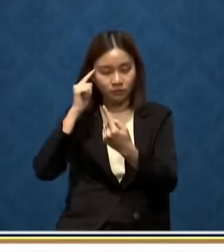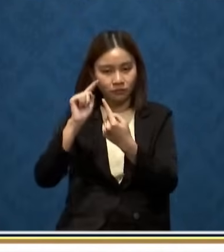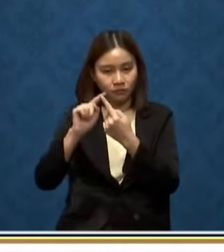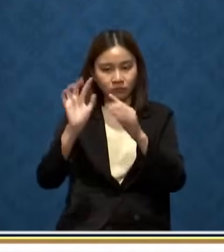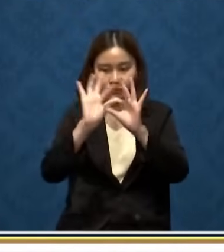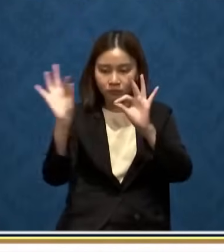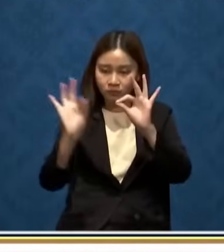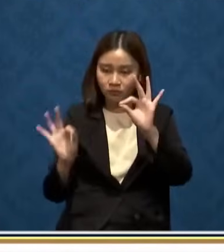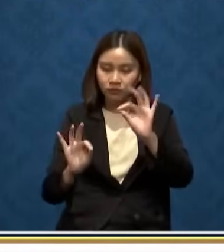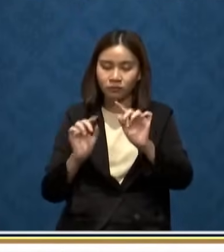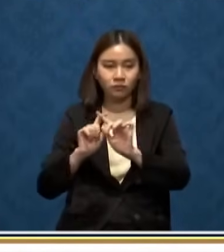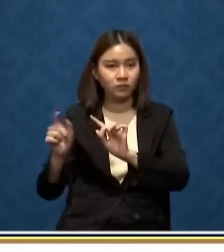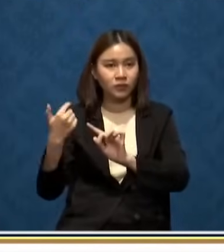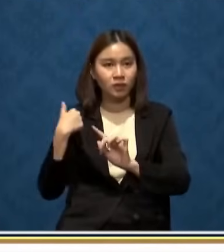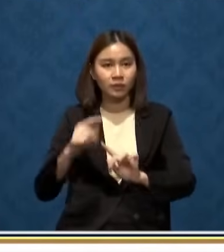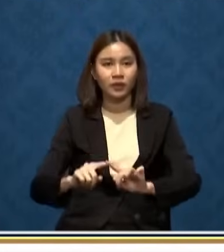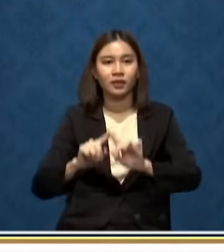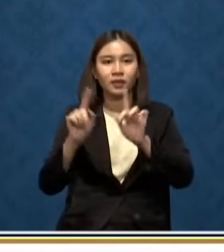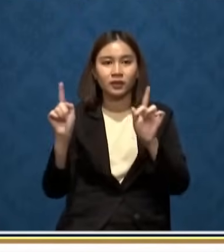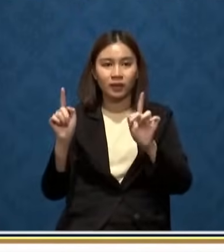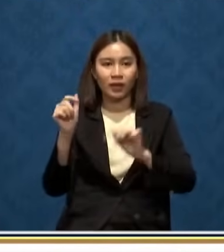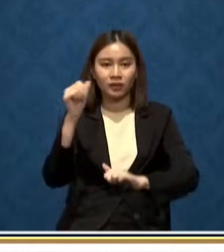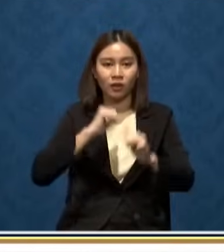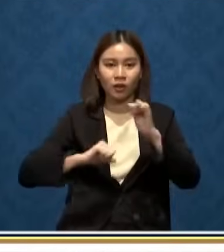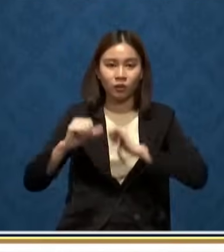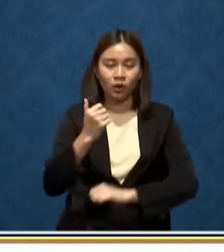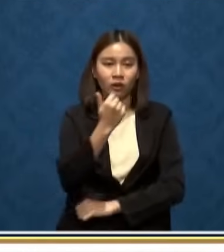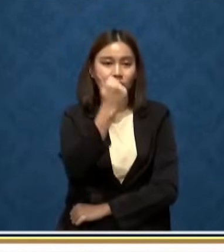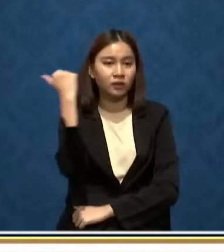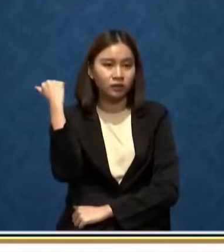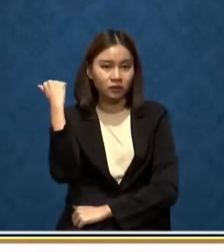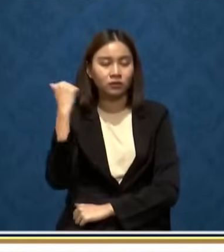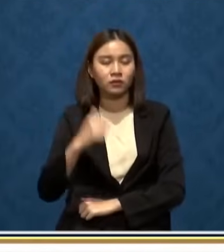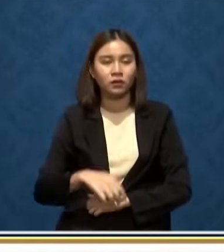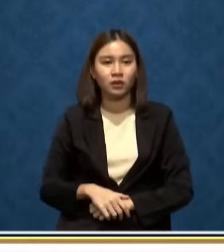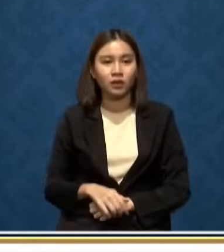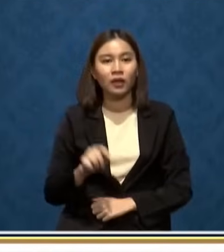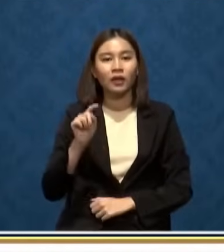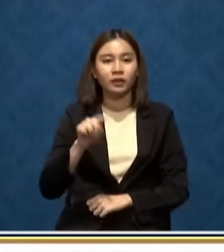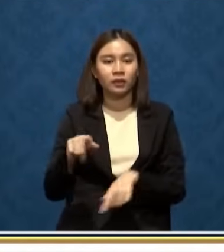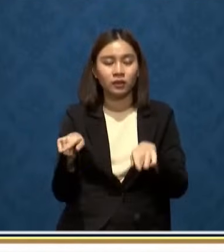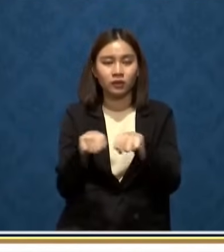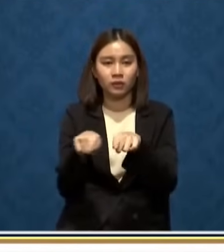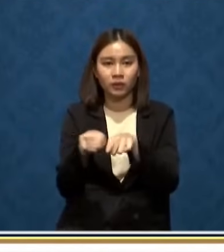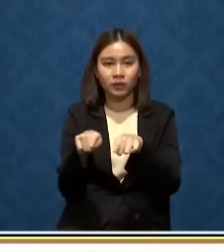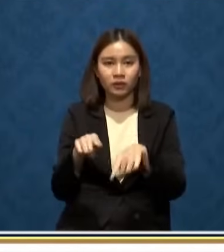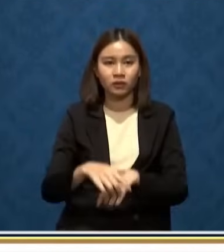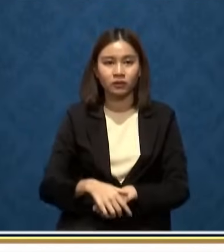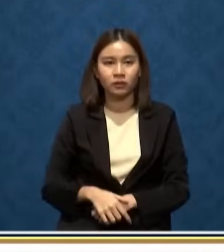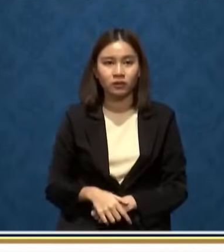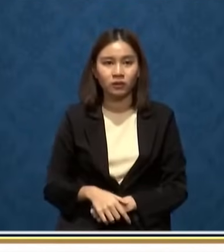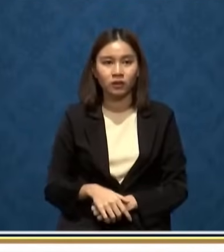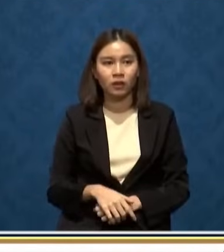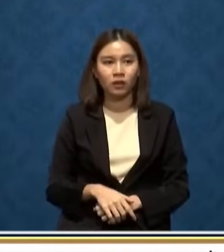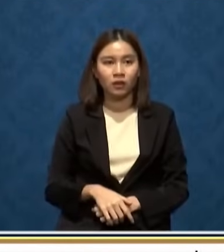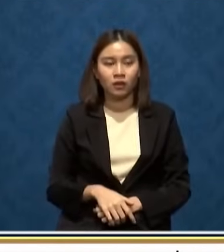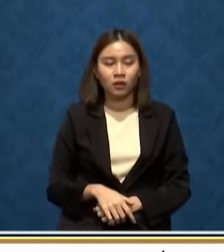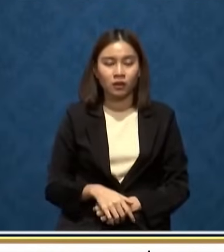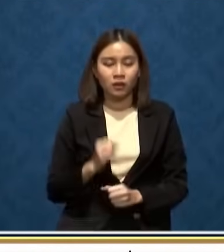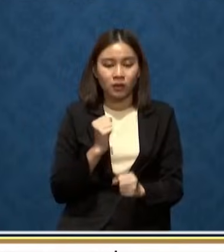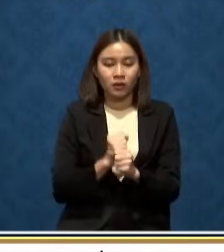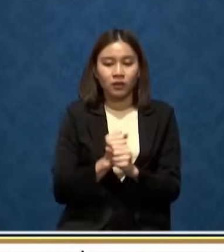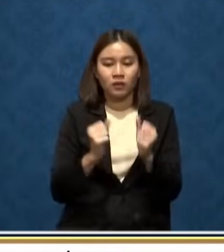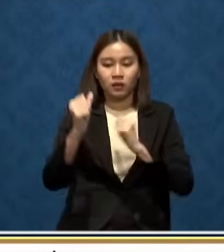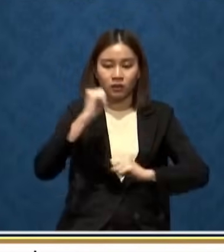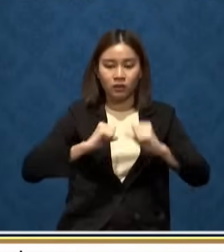นื้อหาที่ต้องแตกต่างจากละครในช่องพาณิชย์ทั่วไปตรงนี้ก็อีกเช่นกันค่ะจริงๆแล้วยุทธศาสตร์การทำละครของ